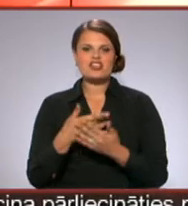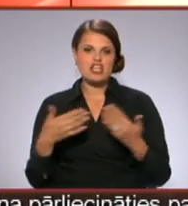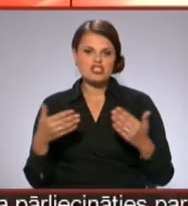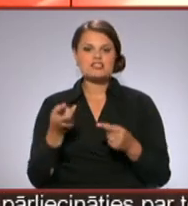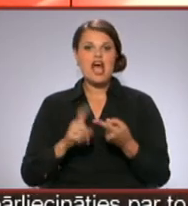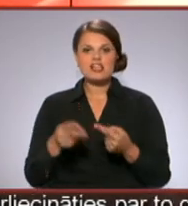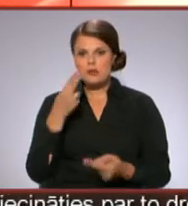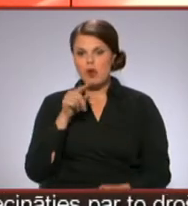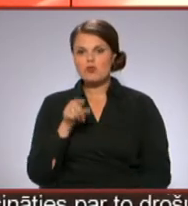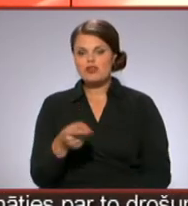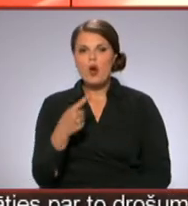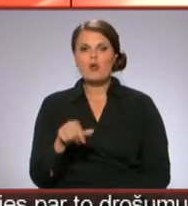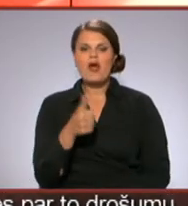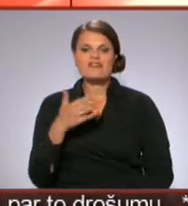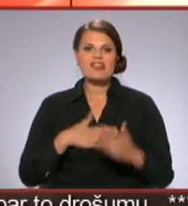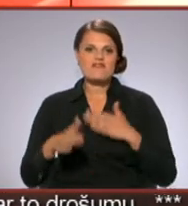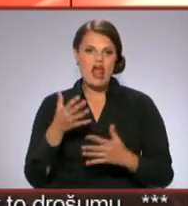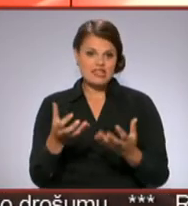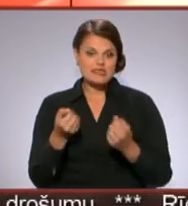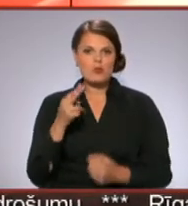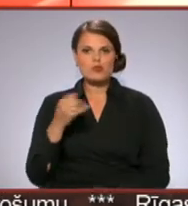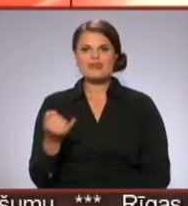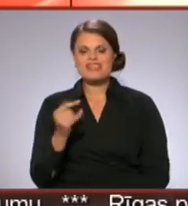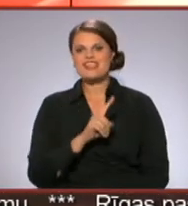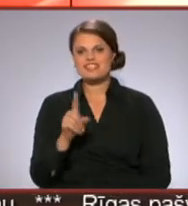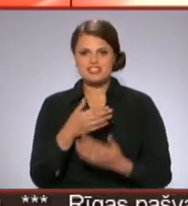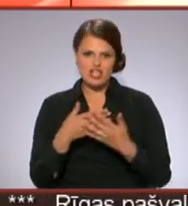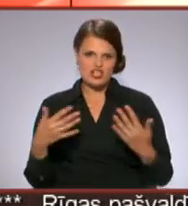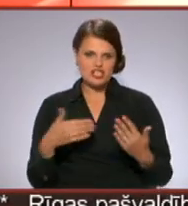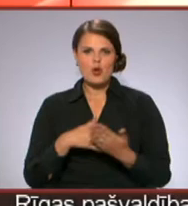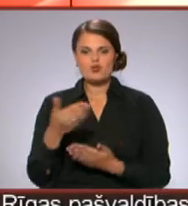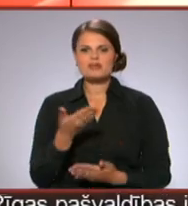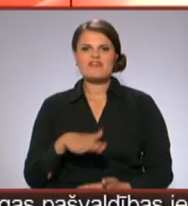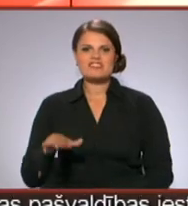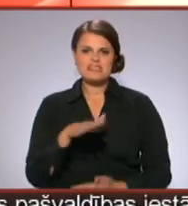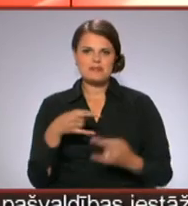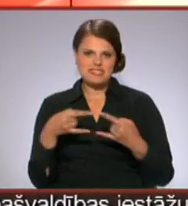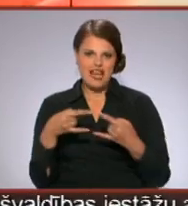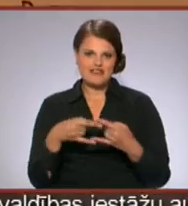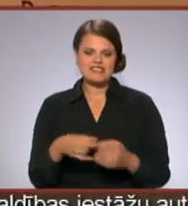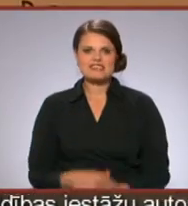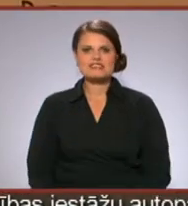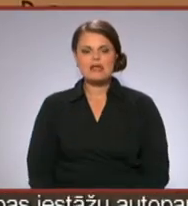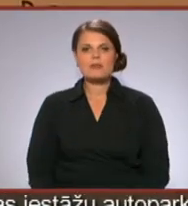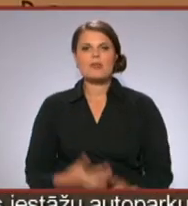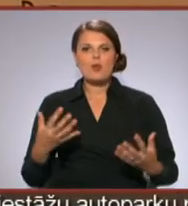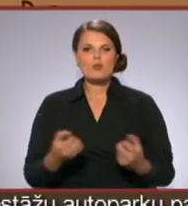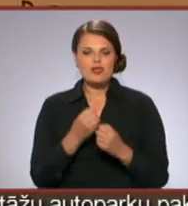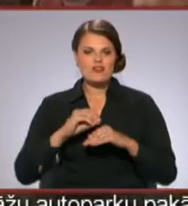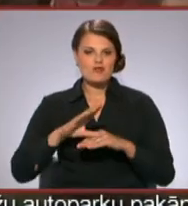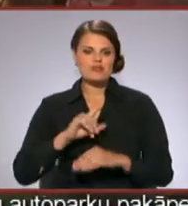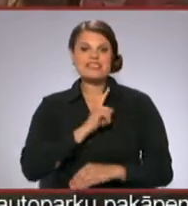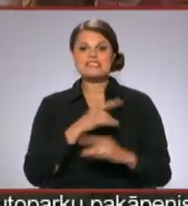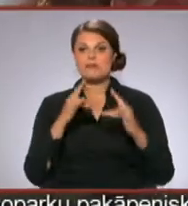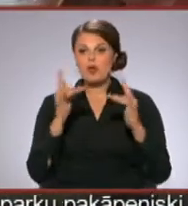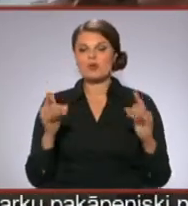mainīgs atkarībā no tā, ko viņi vēlas apgūt, un intereses ir dažādas. Turpina Vidzemes televīzija. Nodibinājuma fonds Iespēju